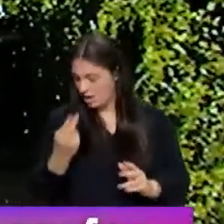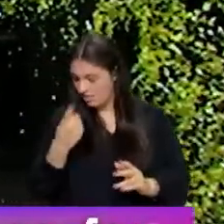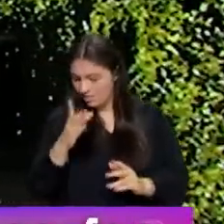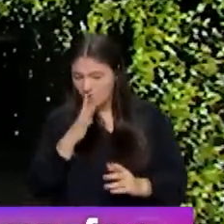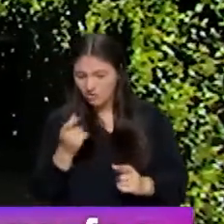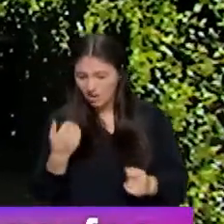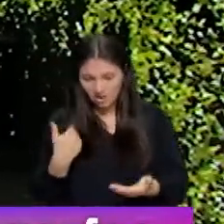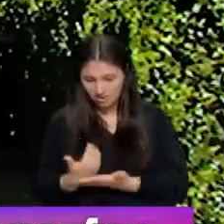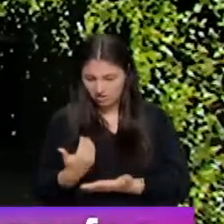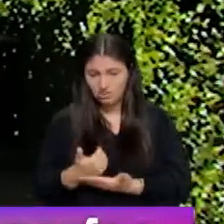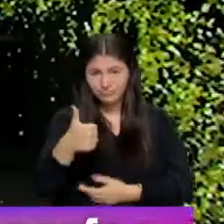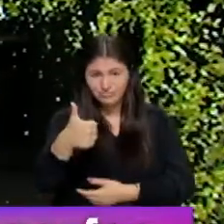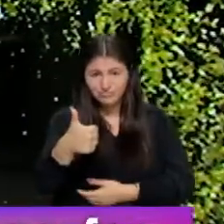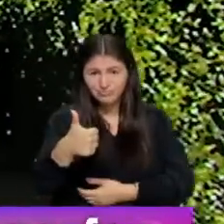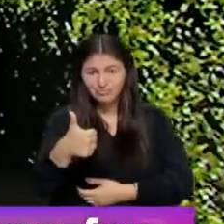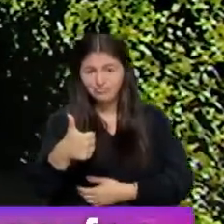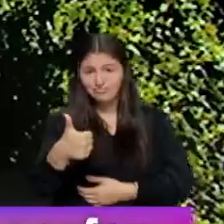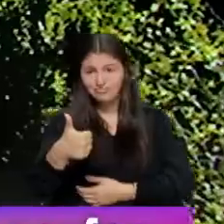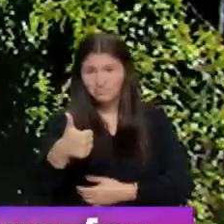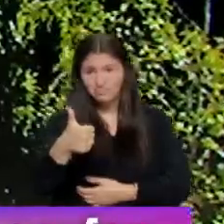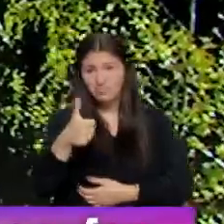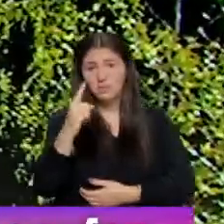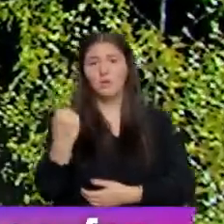7.500 lirayla geçinilir mi